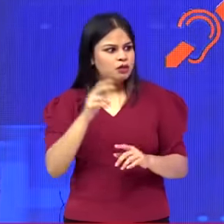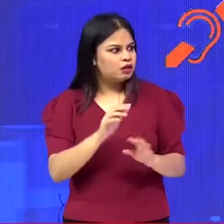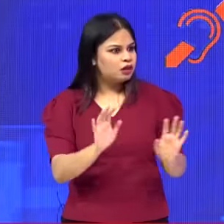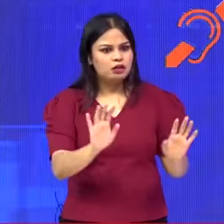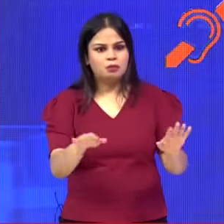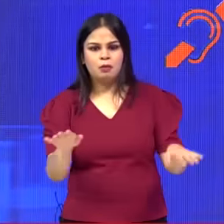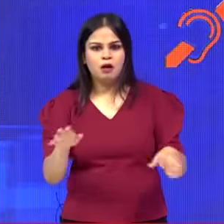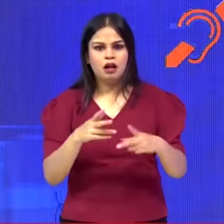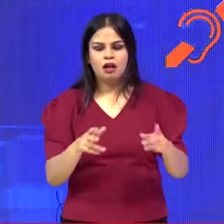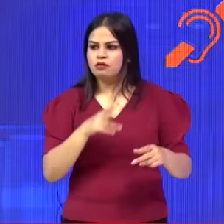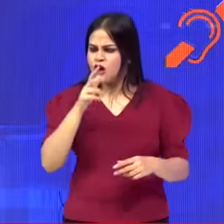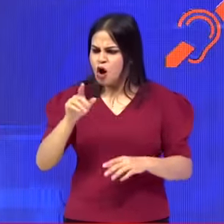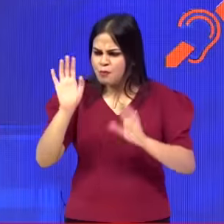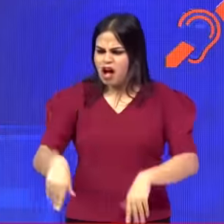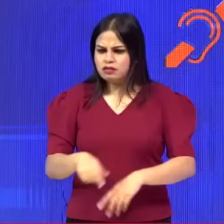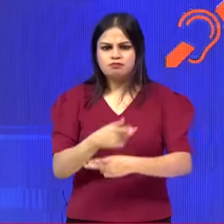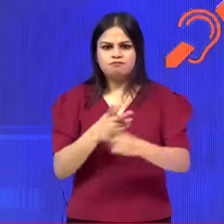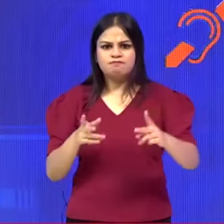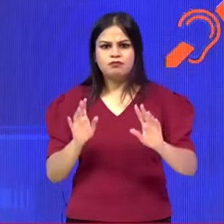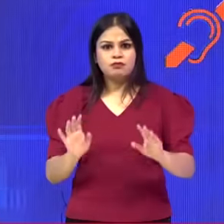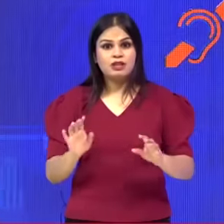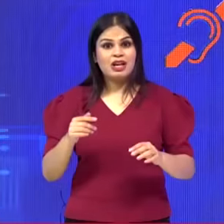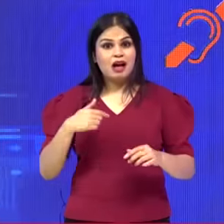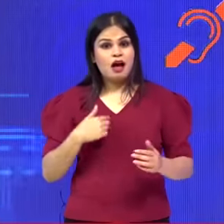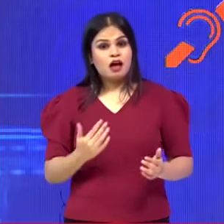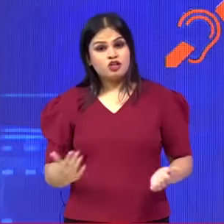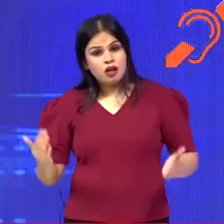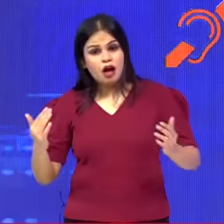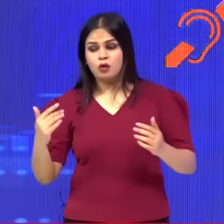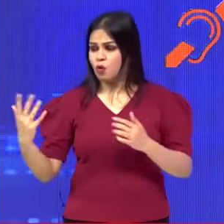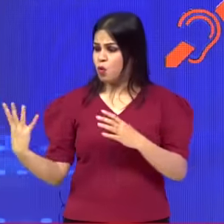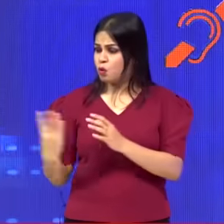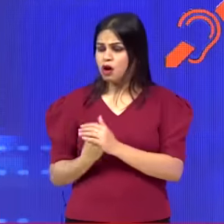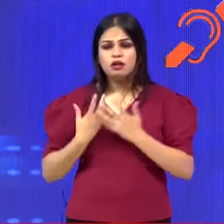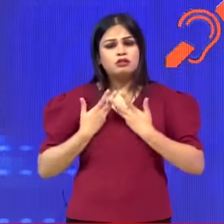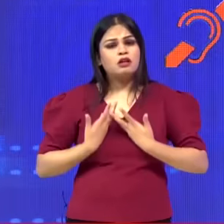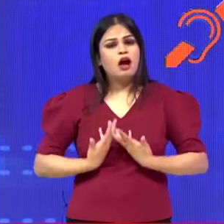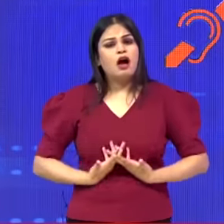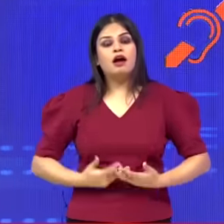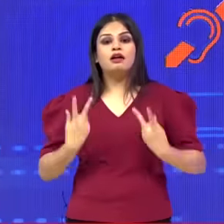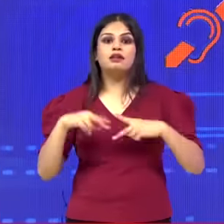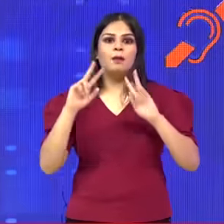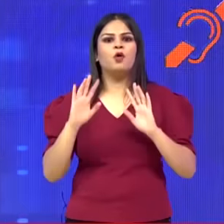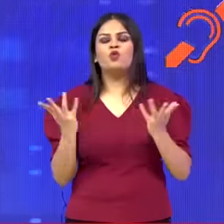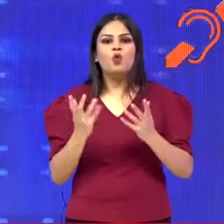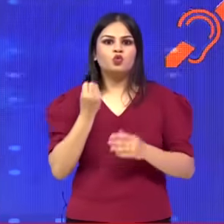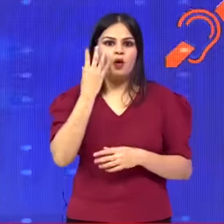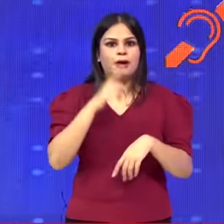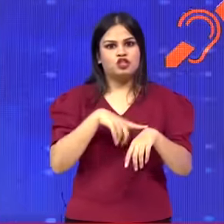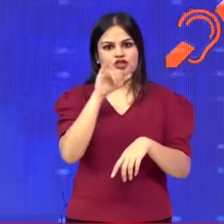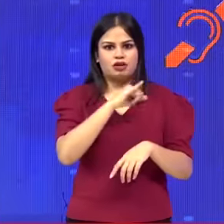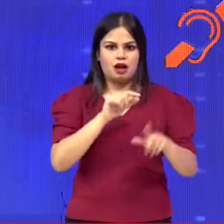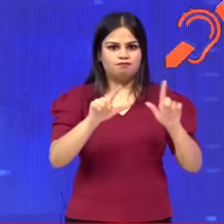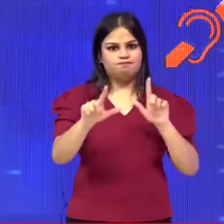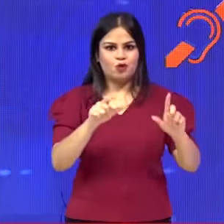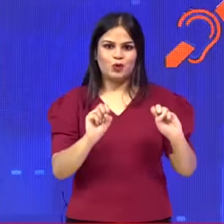शाहरुख उठ। अब शाहरुख हम सब इतने थके हुए थे कि हम शूटिंग सुबह 6 बजे स्टार्ट किया करते थे और